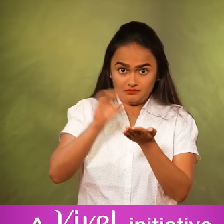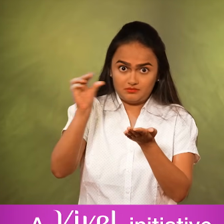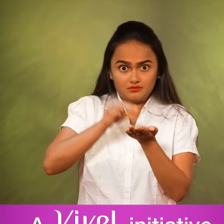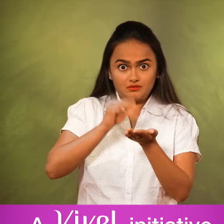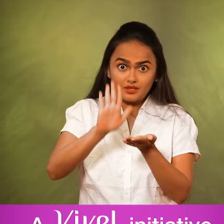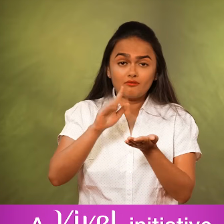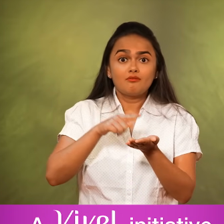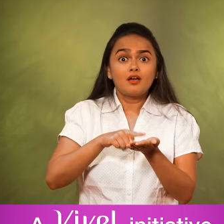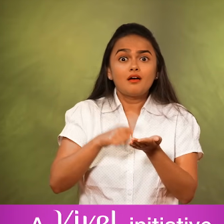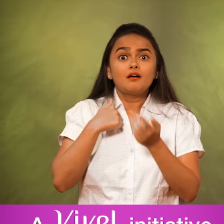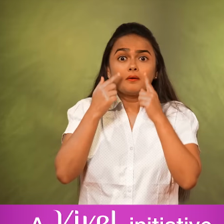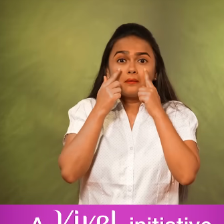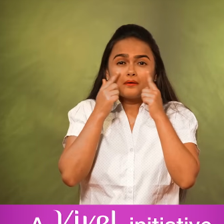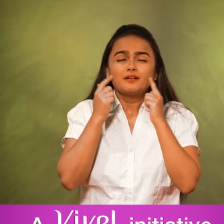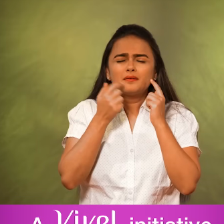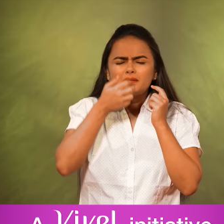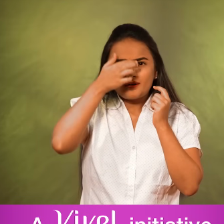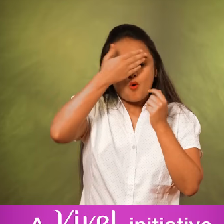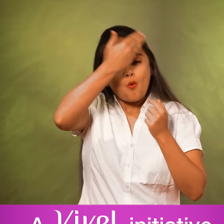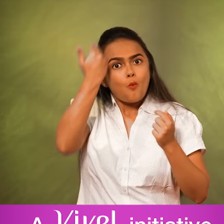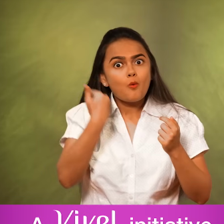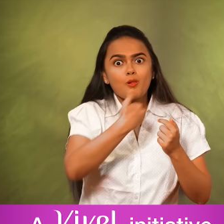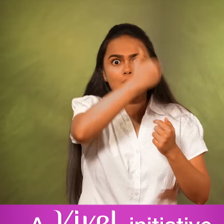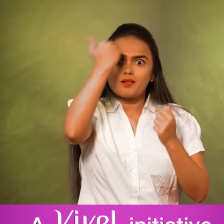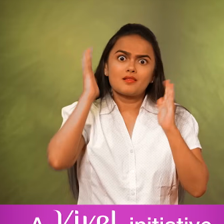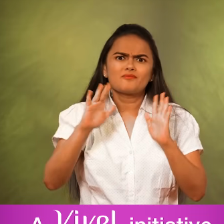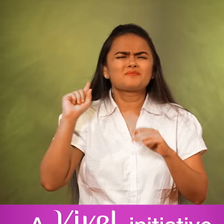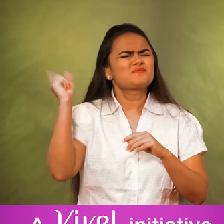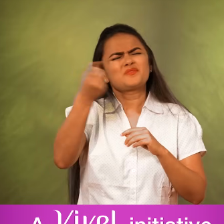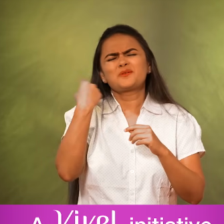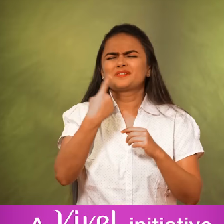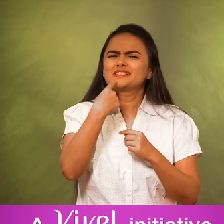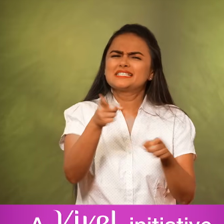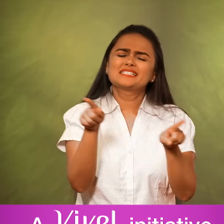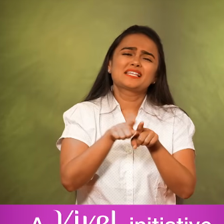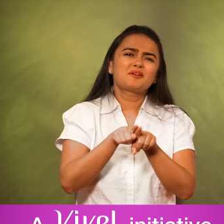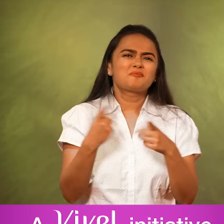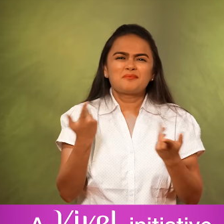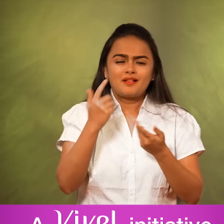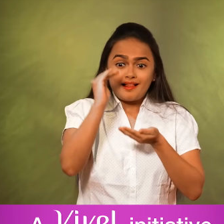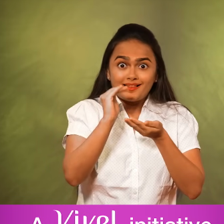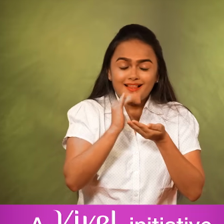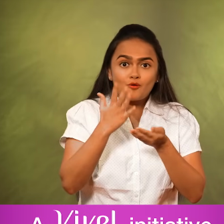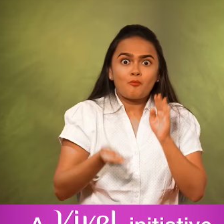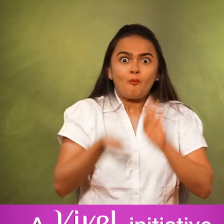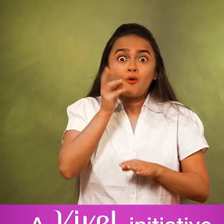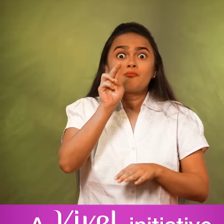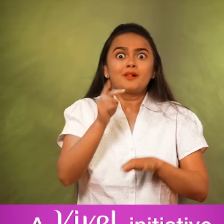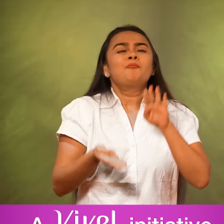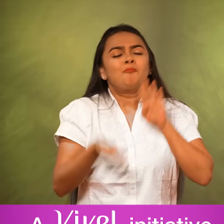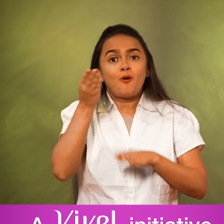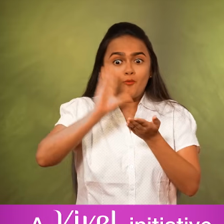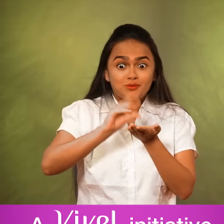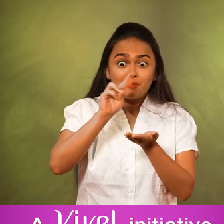अबाउट दिस मच ऑफ सनस्क्रीन एंड लाइक पुट इट ऑल ओवर माई फेस। Just like everyone says, there's nothing like less is